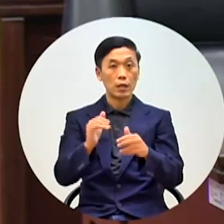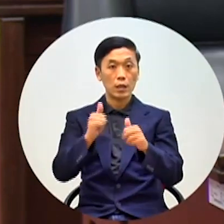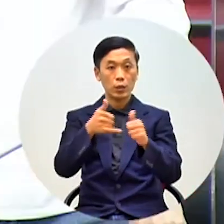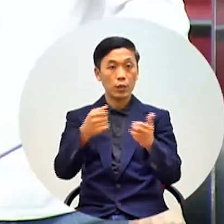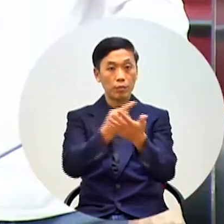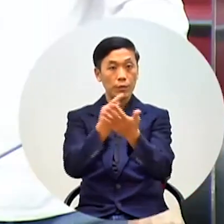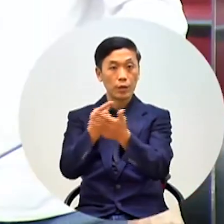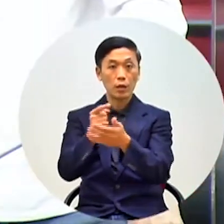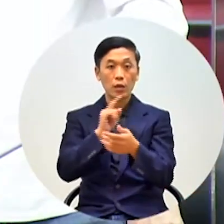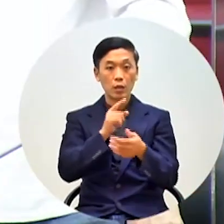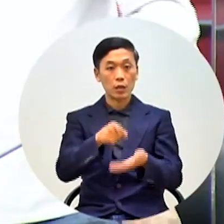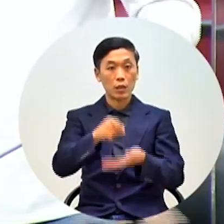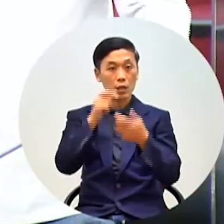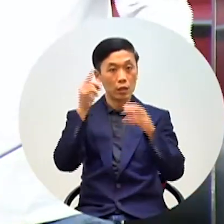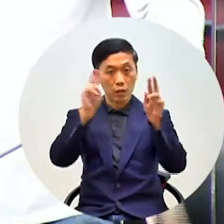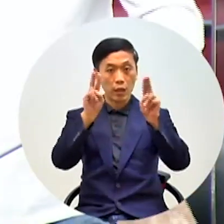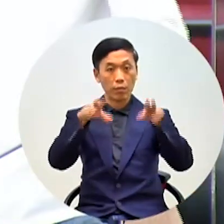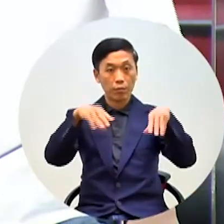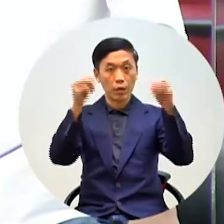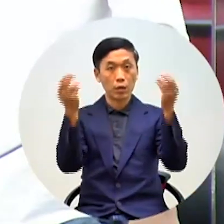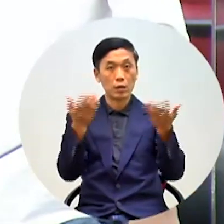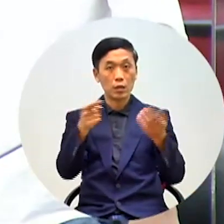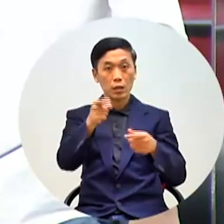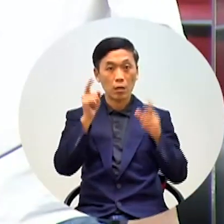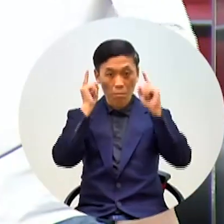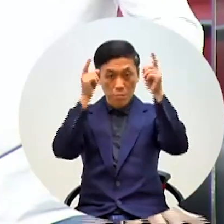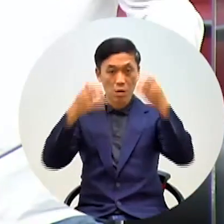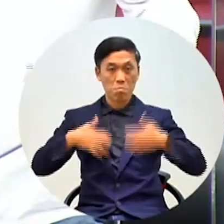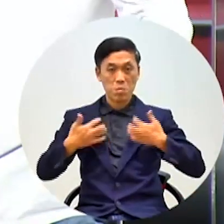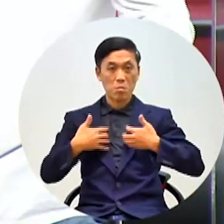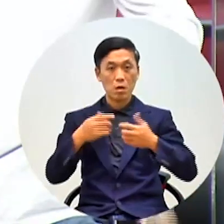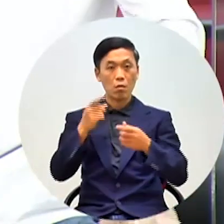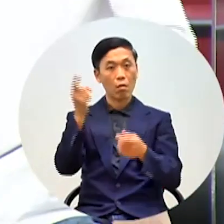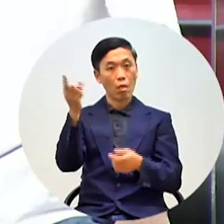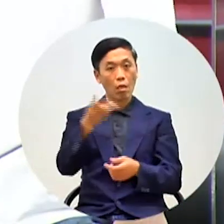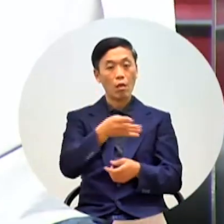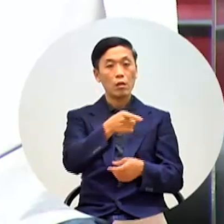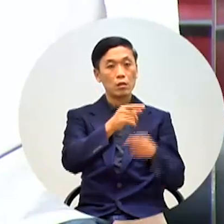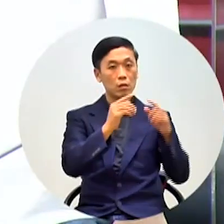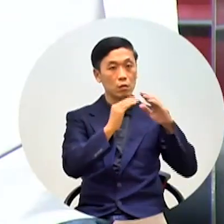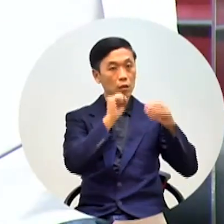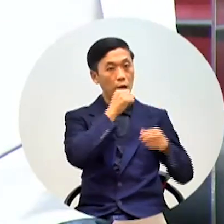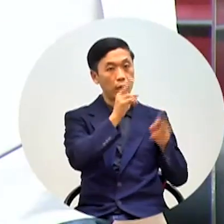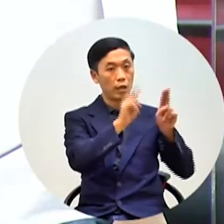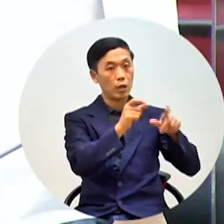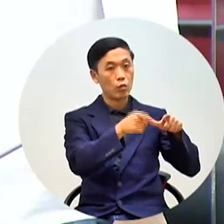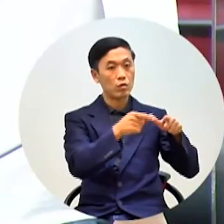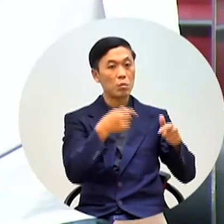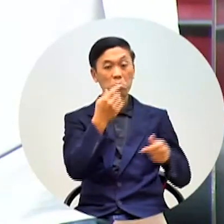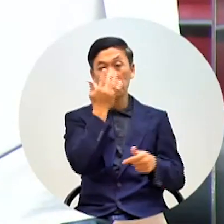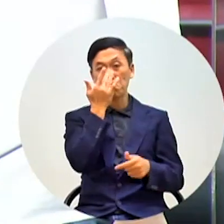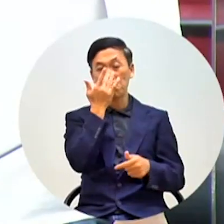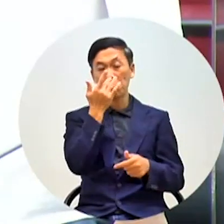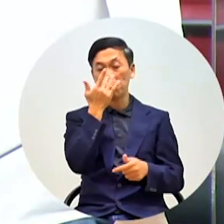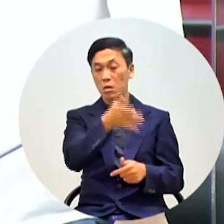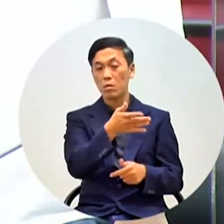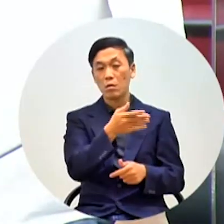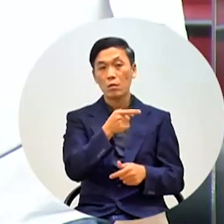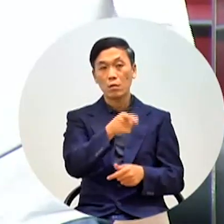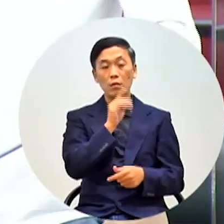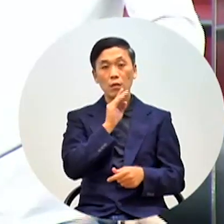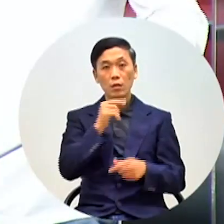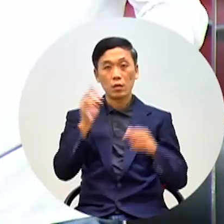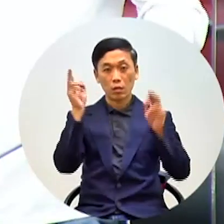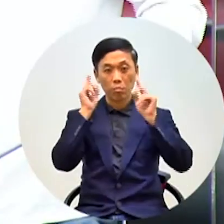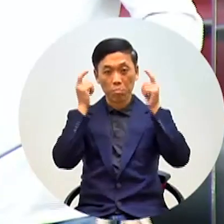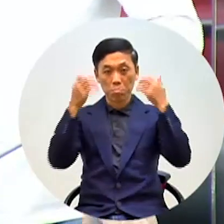停电啦哈。啊，你也真话一道啊，吼！啊，台电也无要插你啦，是不是安尼讲？台电也无要插你啦。啊，你真话一